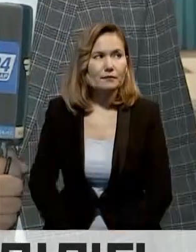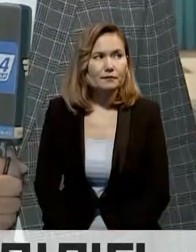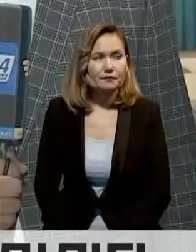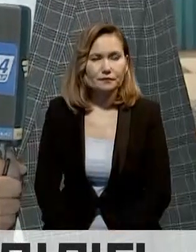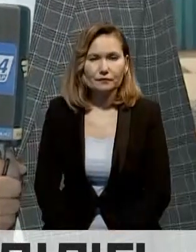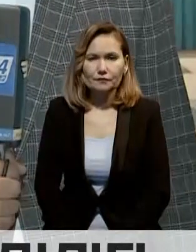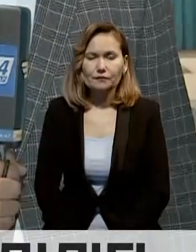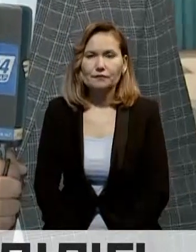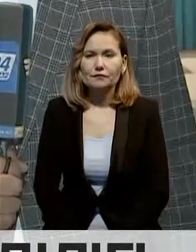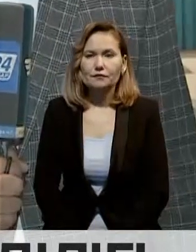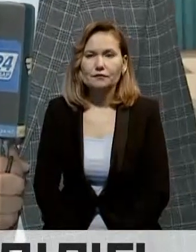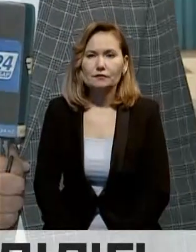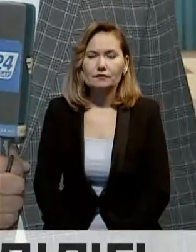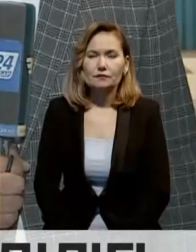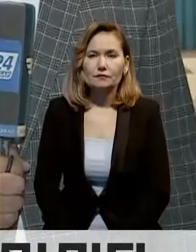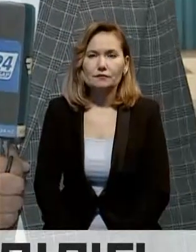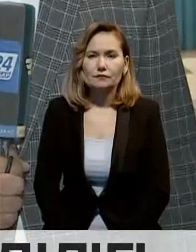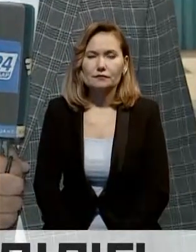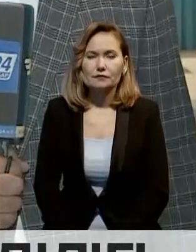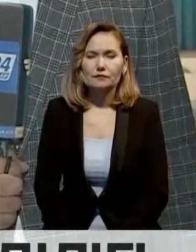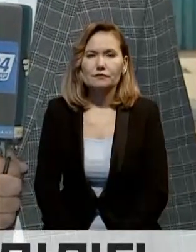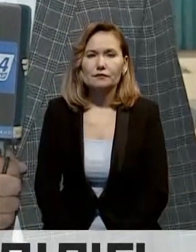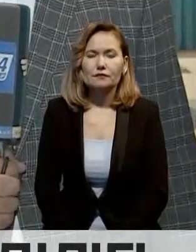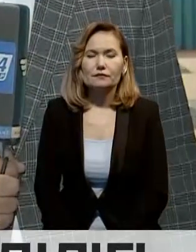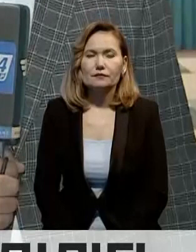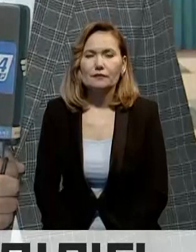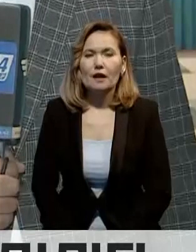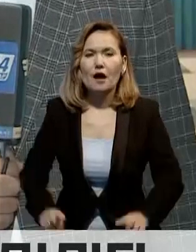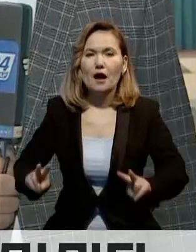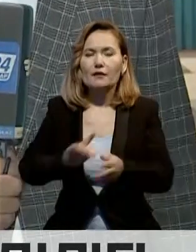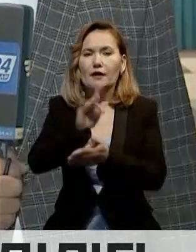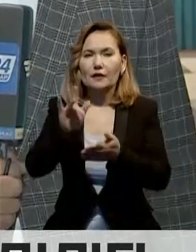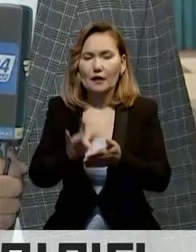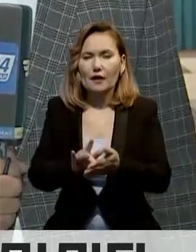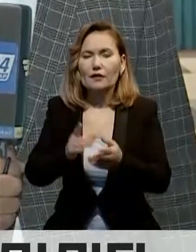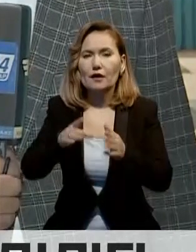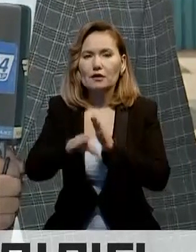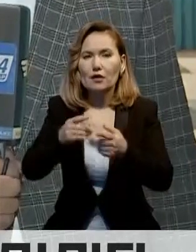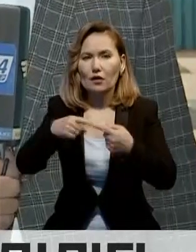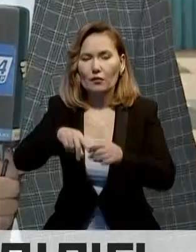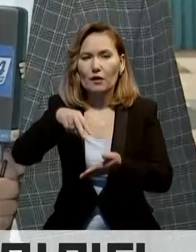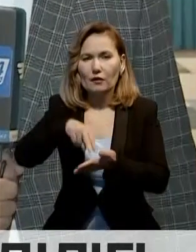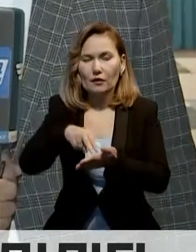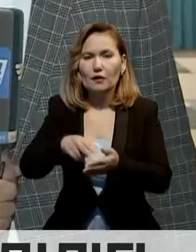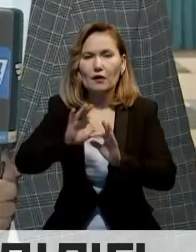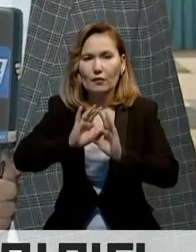өзіңізден ақпарат күтеміз. Қадірлі көрермен, бізбен Елордадағы сайлау учаскелерінің бірімен байланысқа шыққан